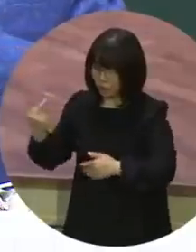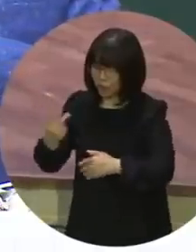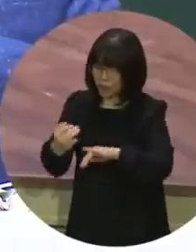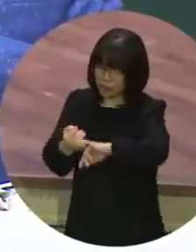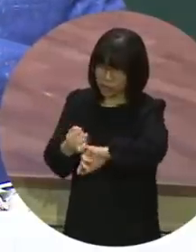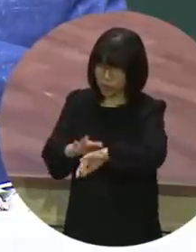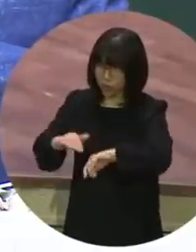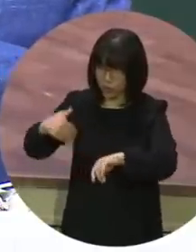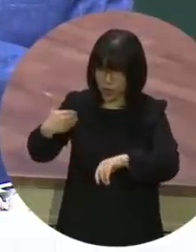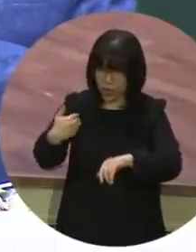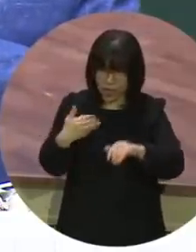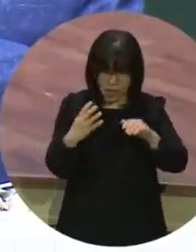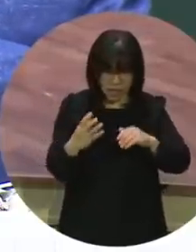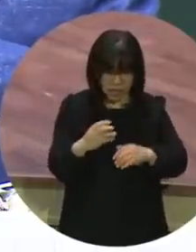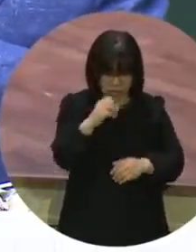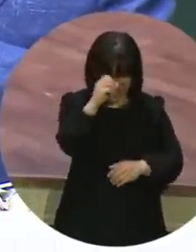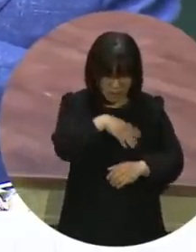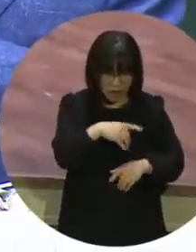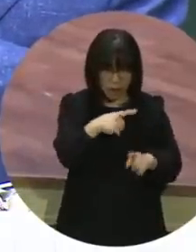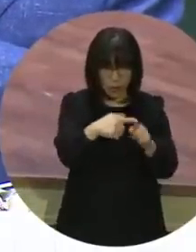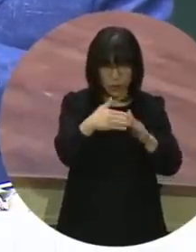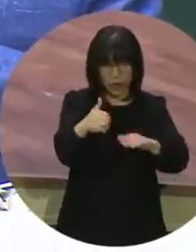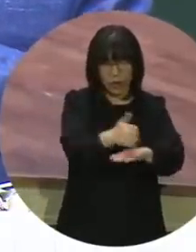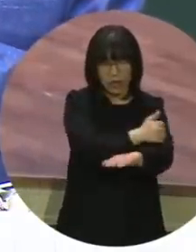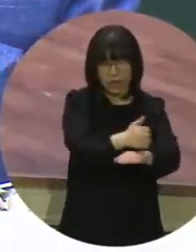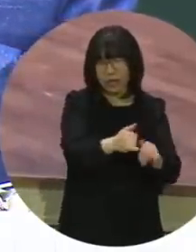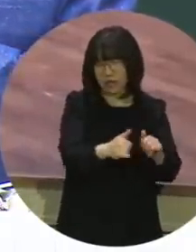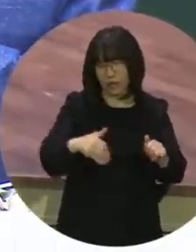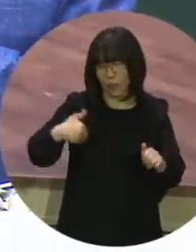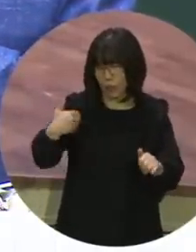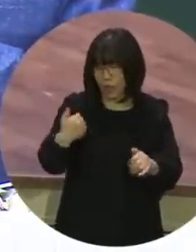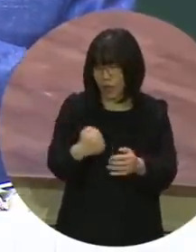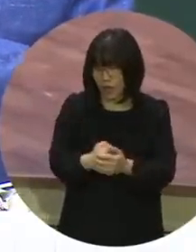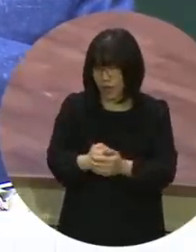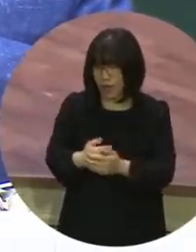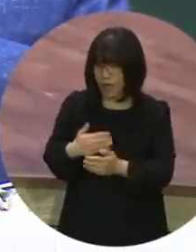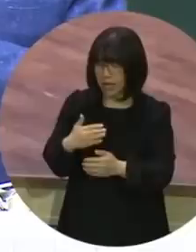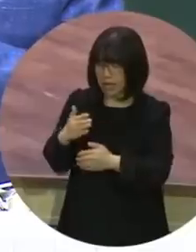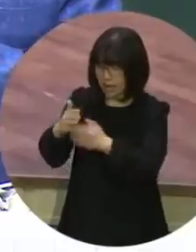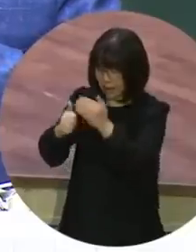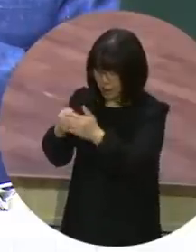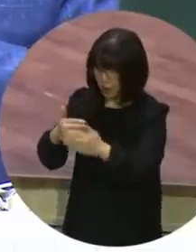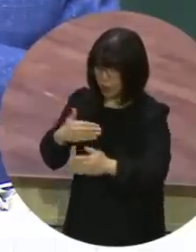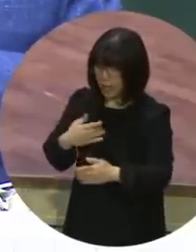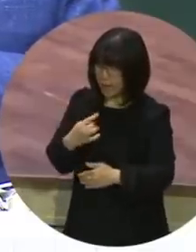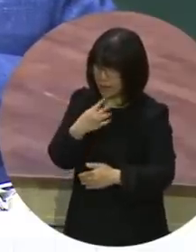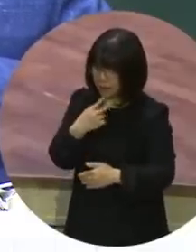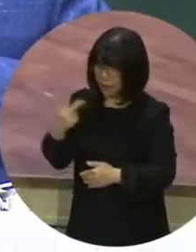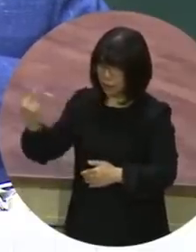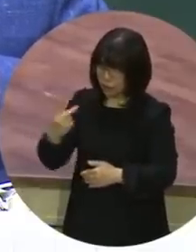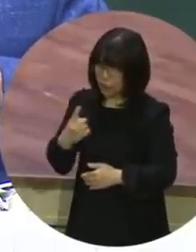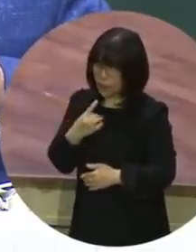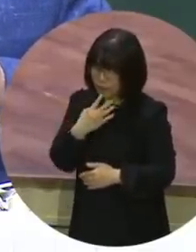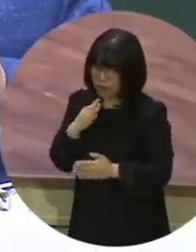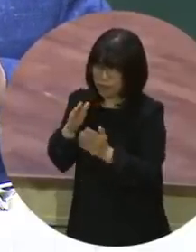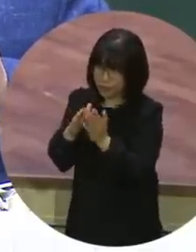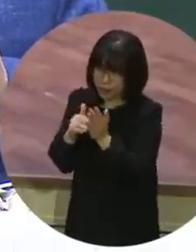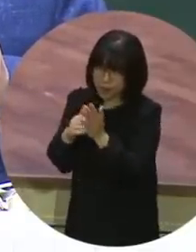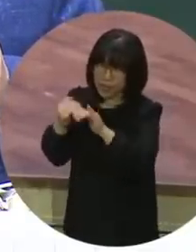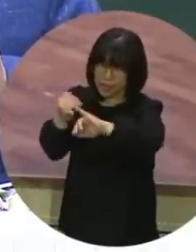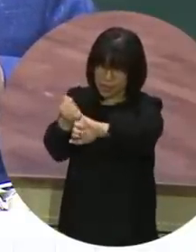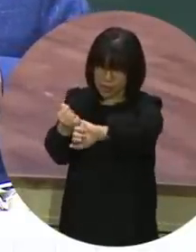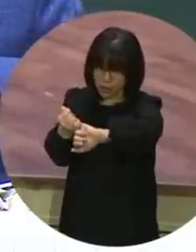종교인들, 교인들은 몰라요. 이 본론 인생은 이런 이 하나님과 나와 이면 계약이 있는 사람이에요. 이거 여러분 가지시